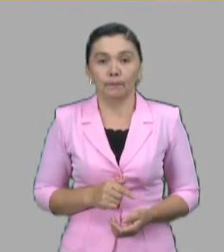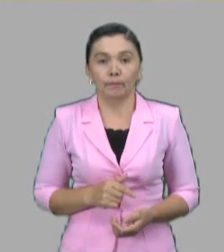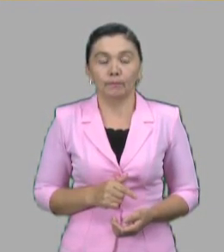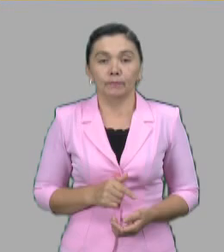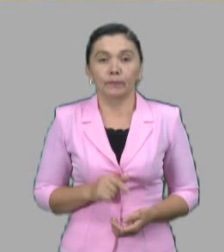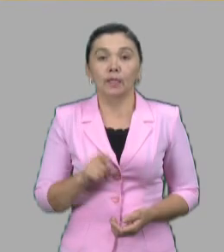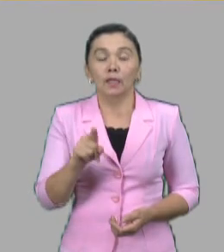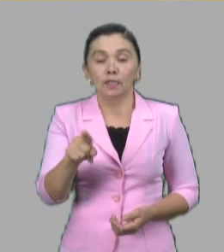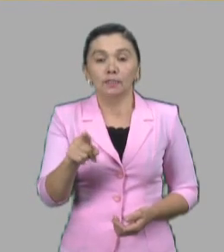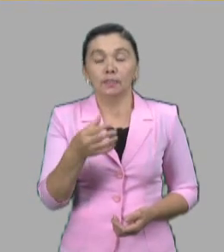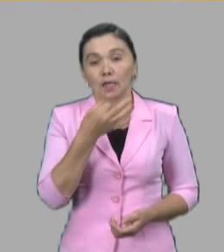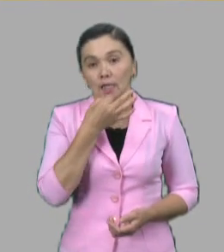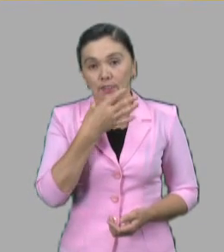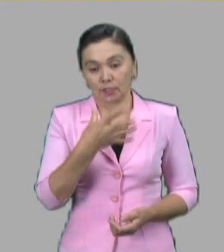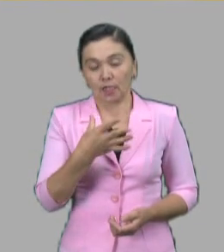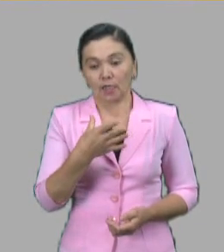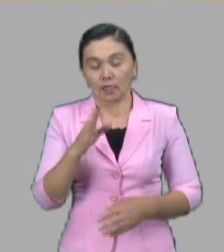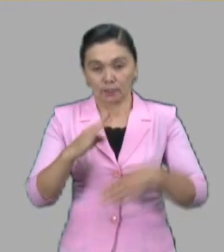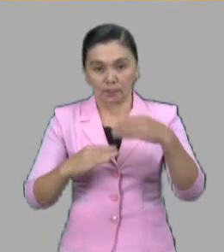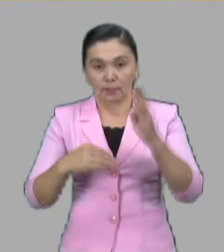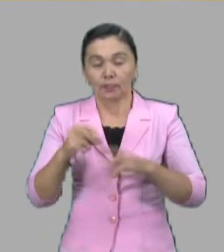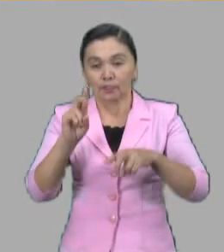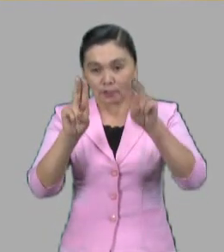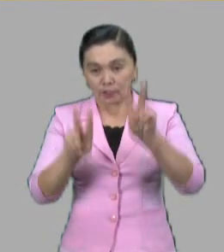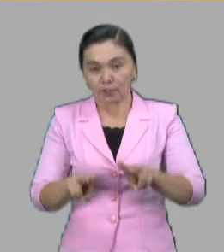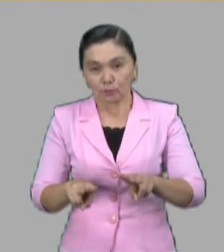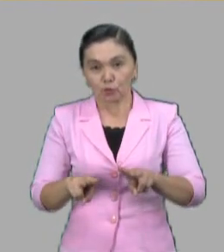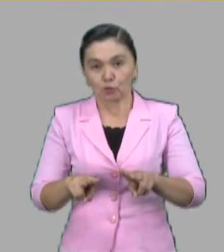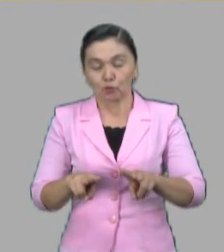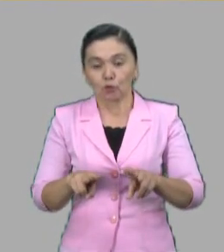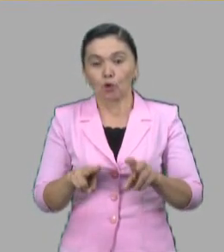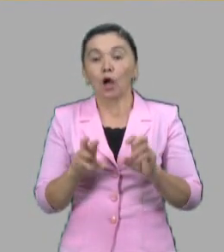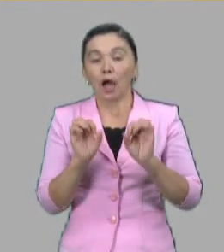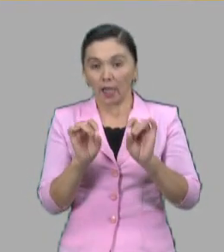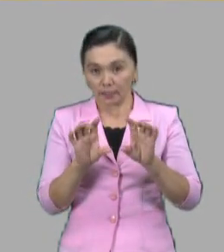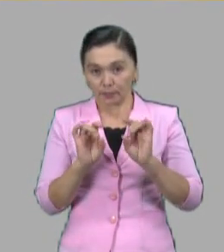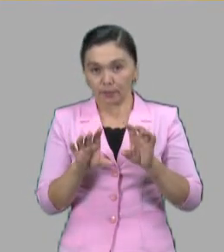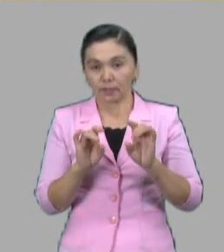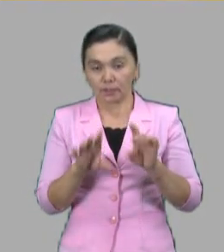Сага жаккан кесип жөнүндө айтып берчи.